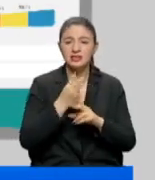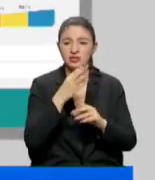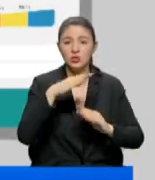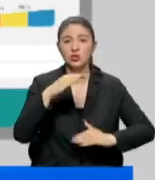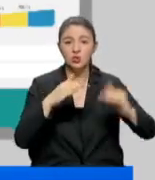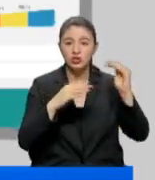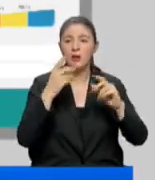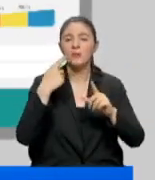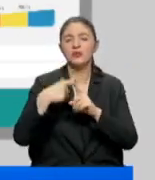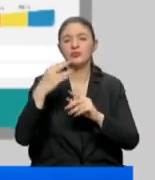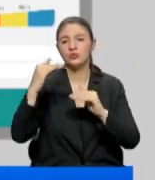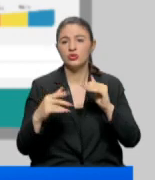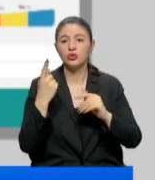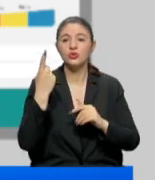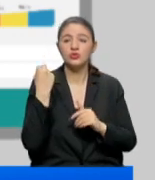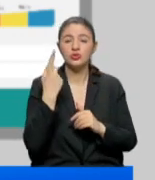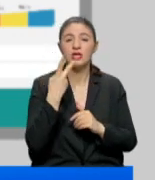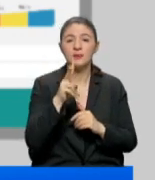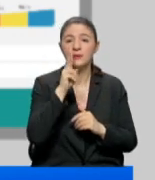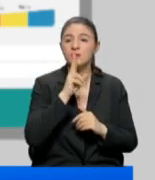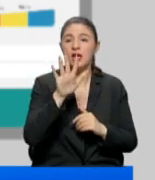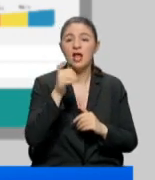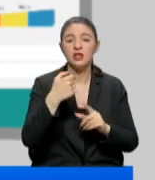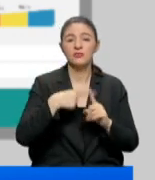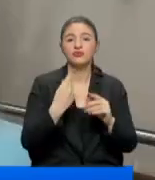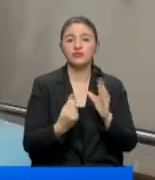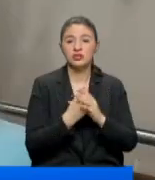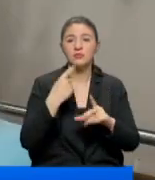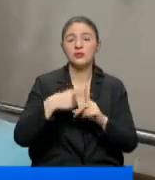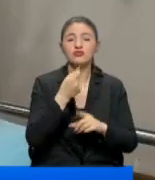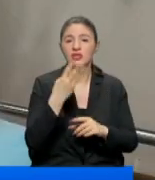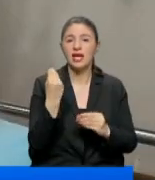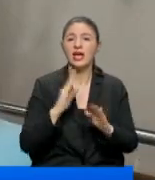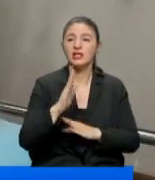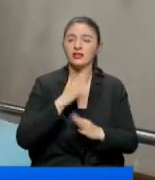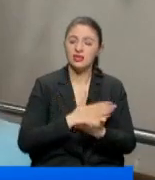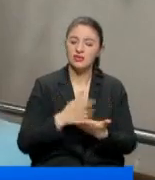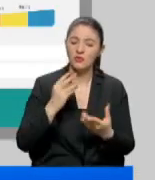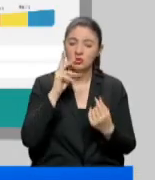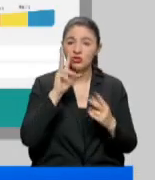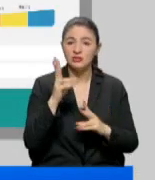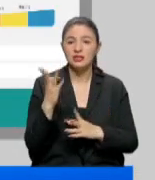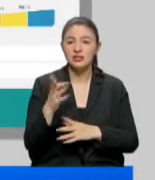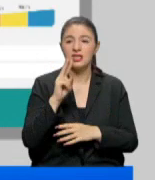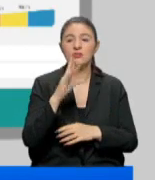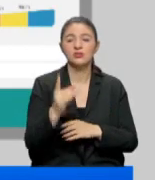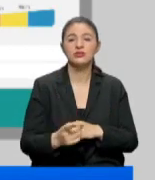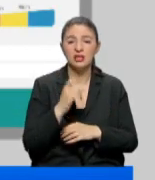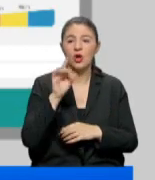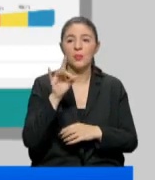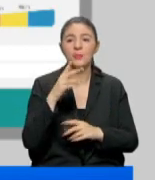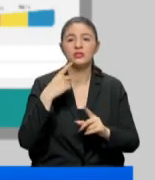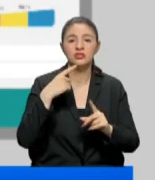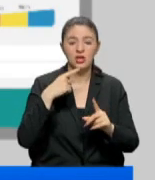sayısı düşük. Dün 2256 kişide daha virüs tespit edildi. Vakalar iyiye gidişin sürdüğünü işaret etse de 24 saatte